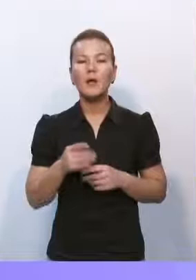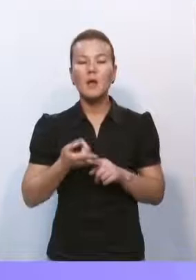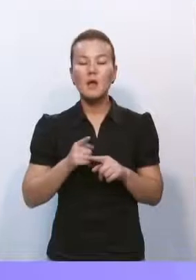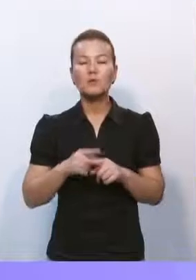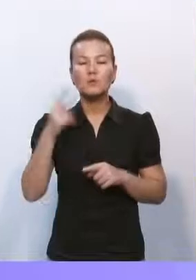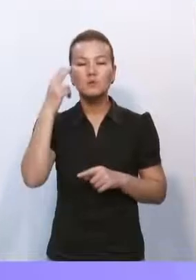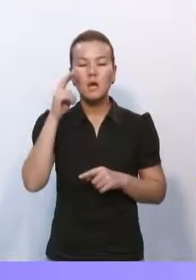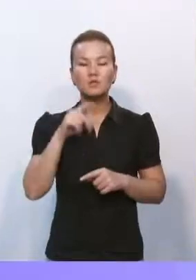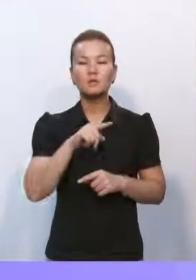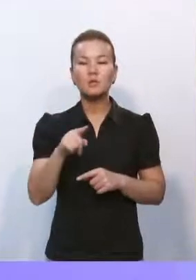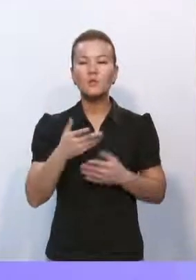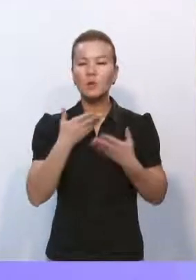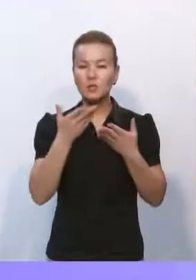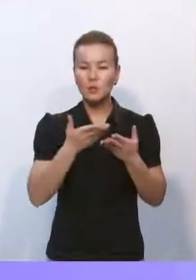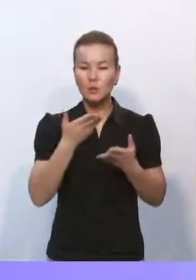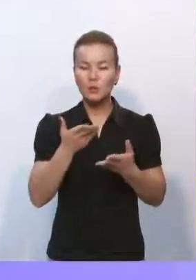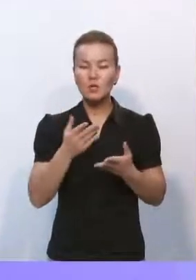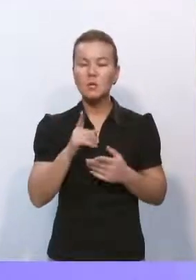Эту сказку ты прочтешь